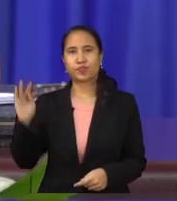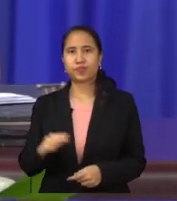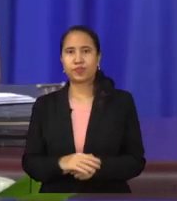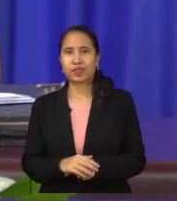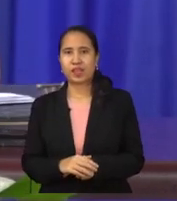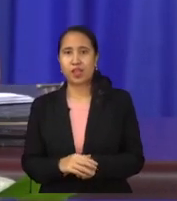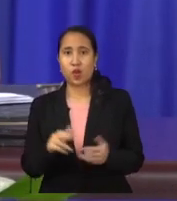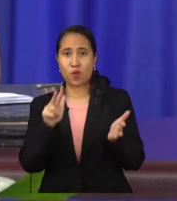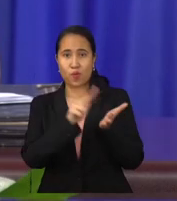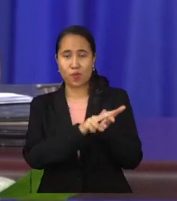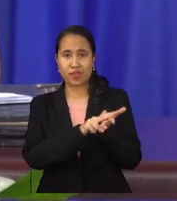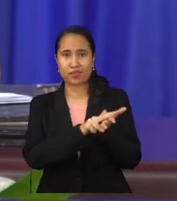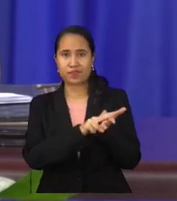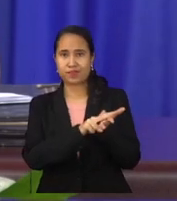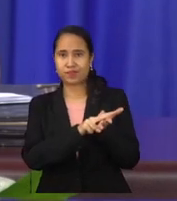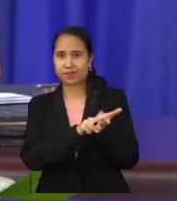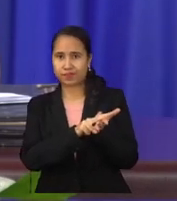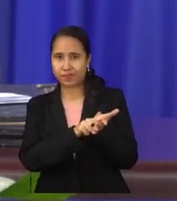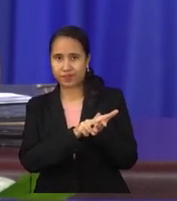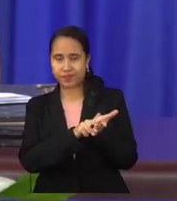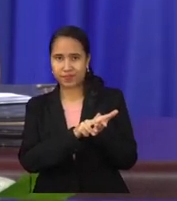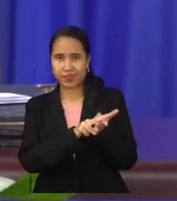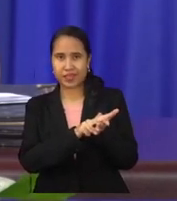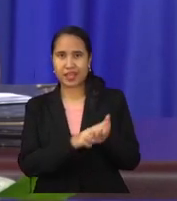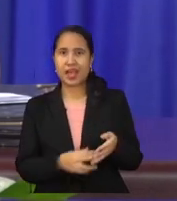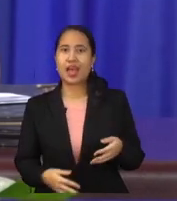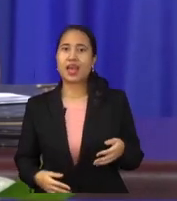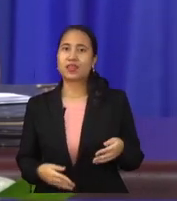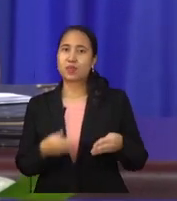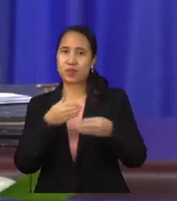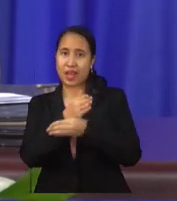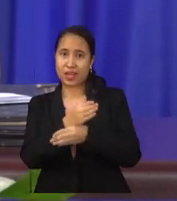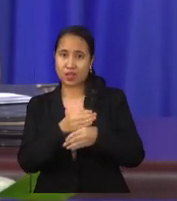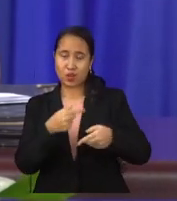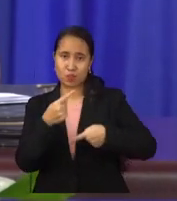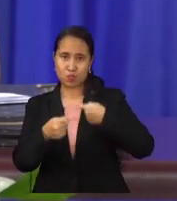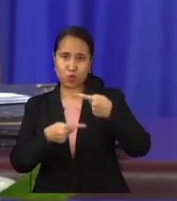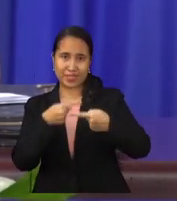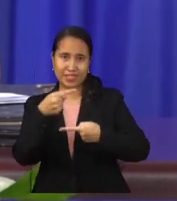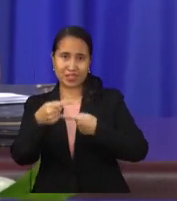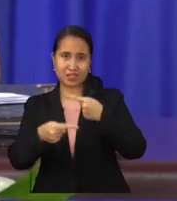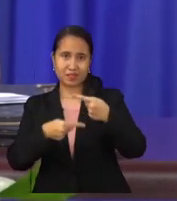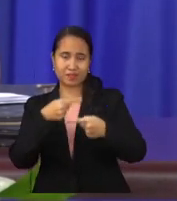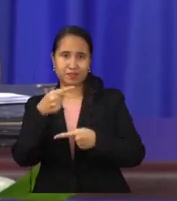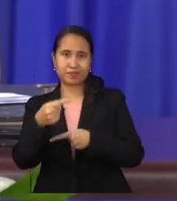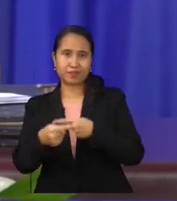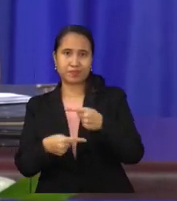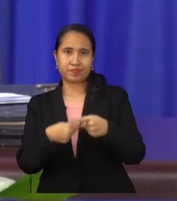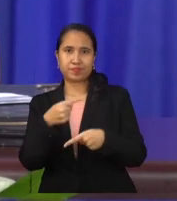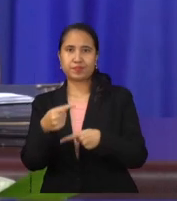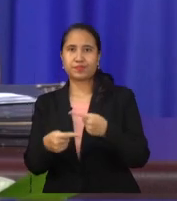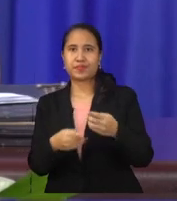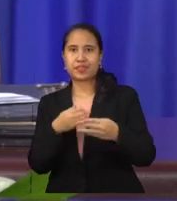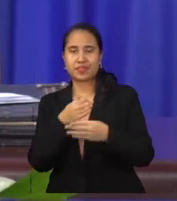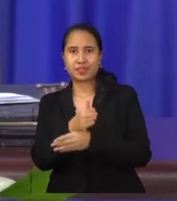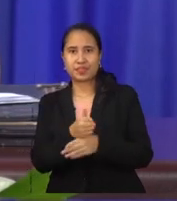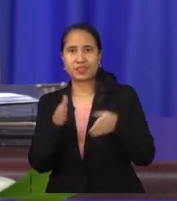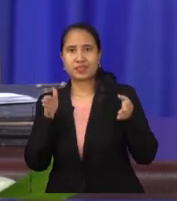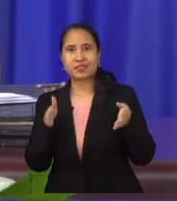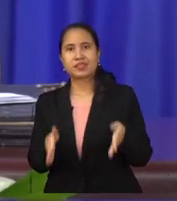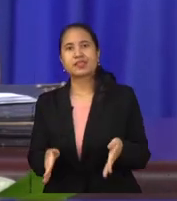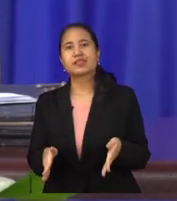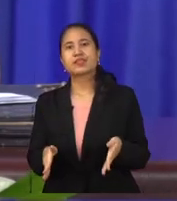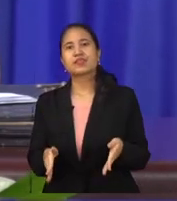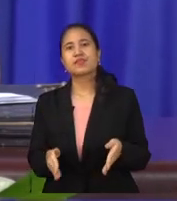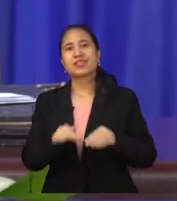kwam, er waren nog rechtelijke processen gaande, de wet in strijd achtte met het rechtsstatelijk beginsel van de scheiding der